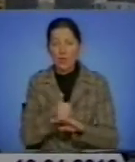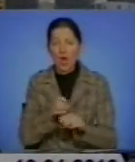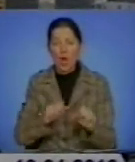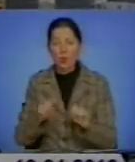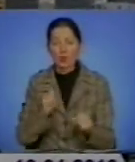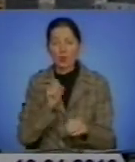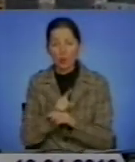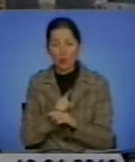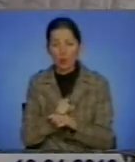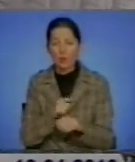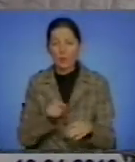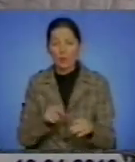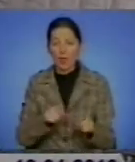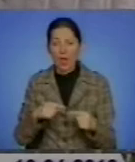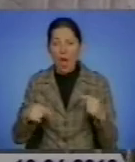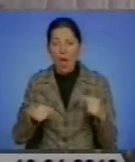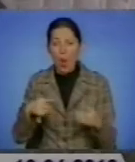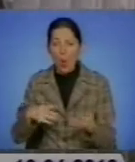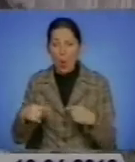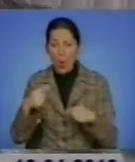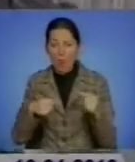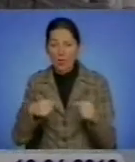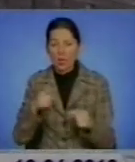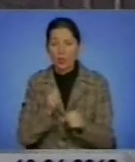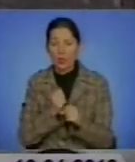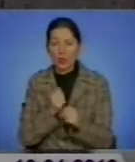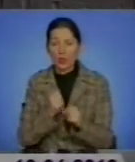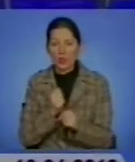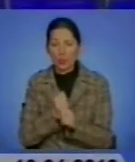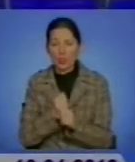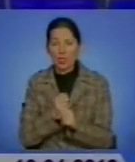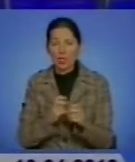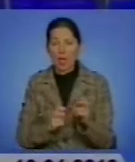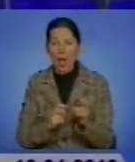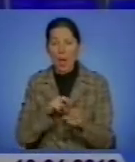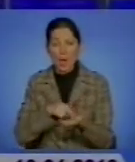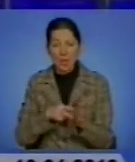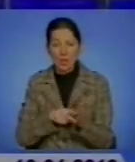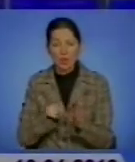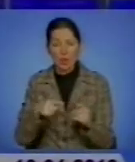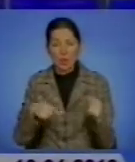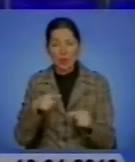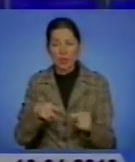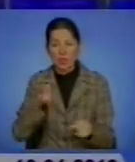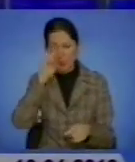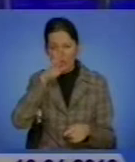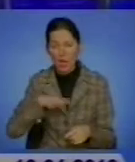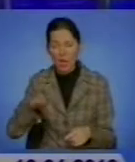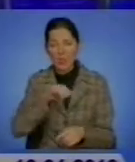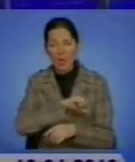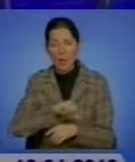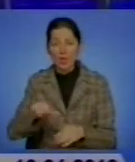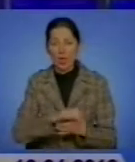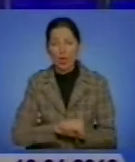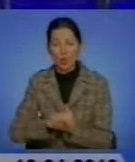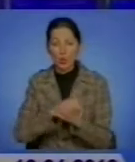виробничих планів, запуск проєктів та їхнє виконання. Країни Митного Союзу – Росія, Казахстан